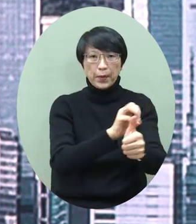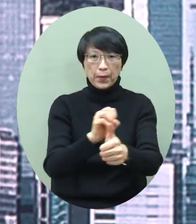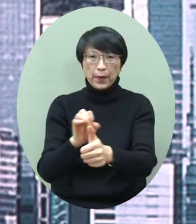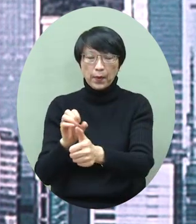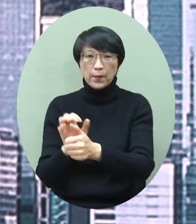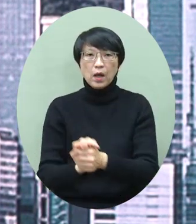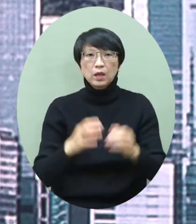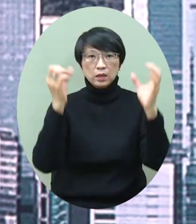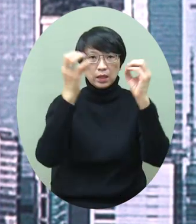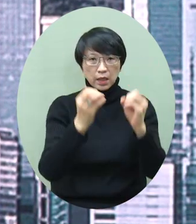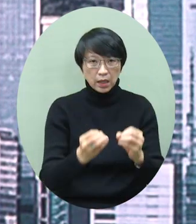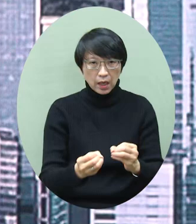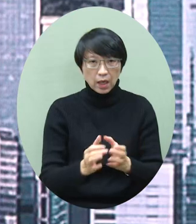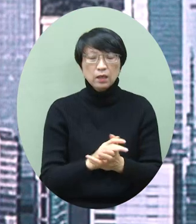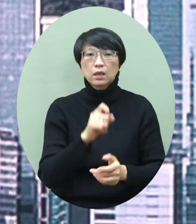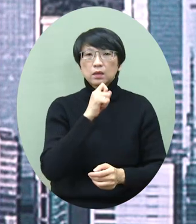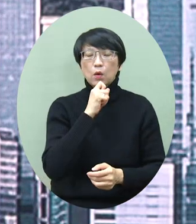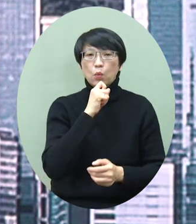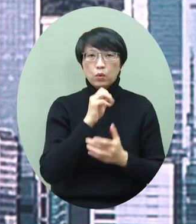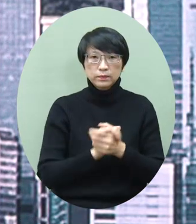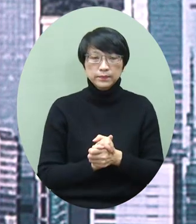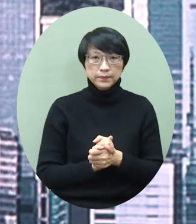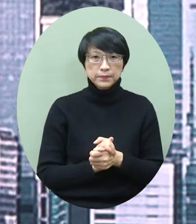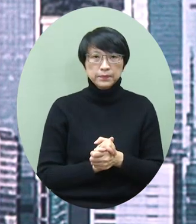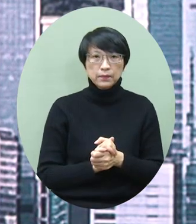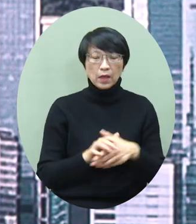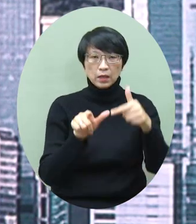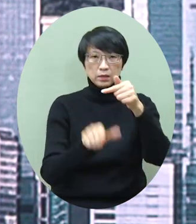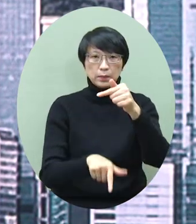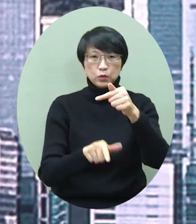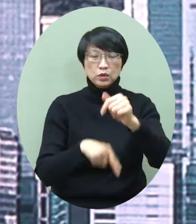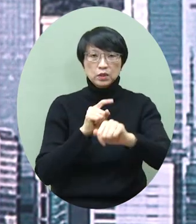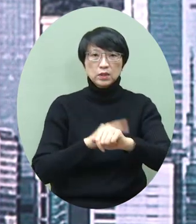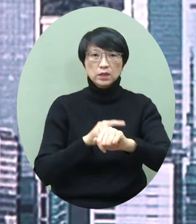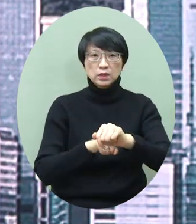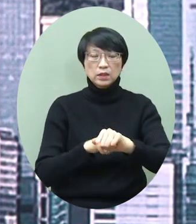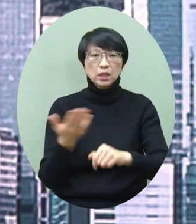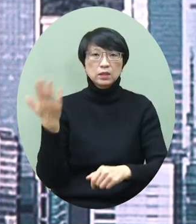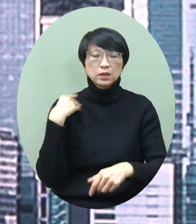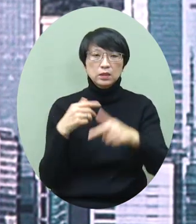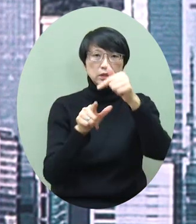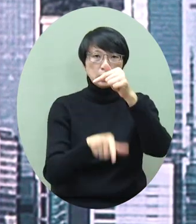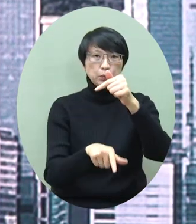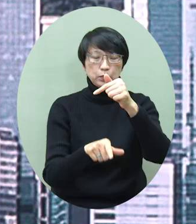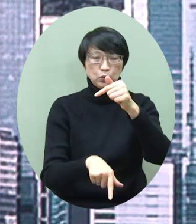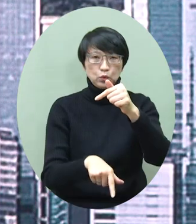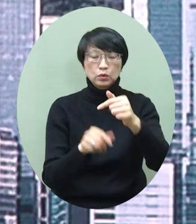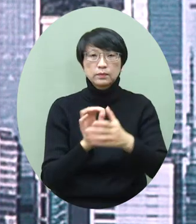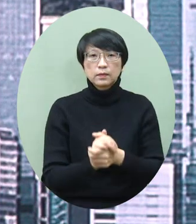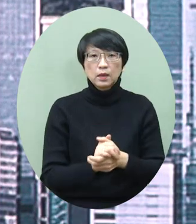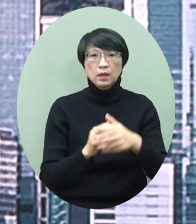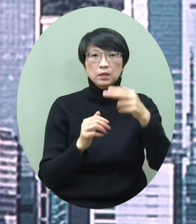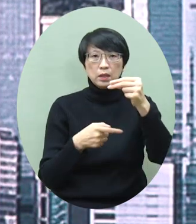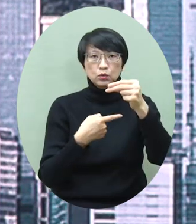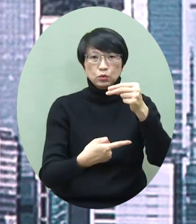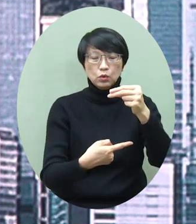商。咁喺即係我哋10月份嘅時候咧，係做咗舊年10月份咧，係做咗喺7月1日